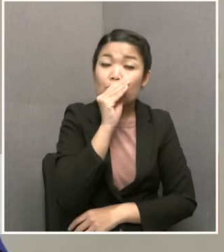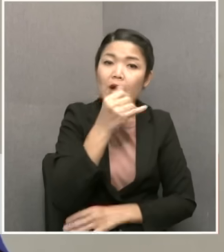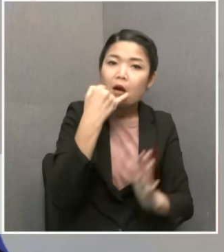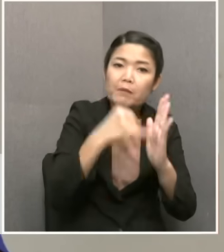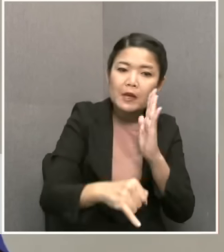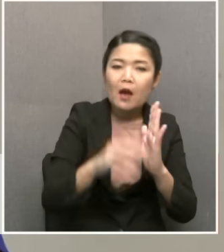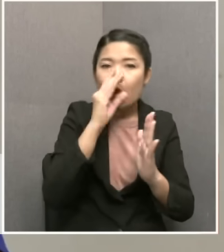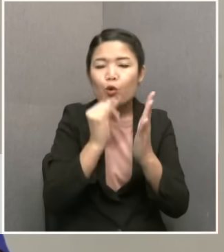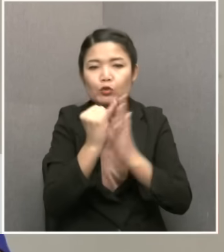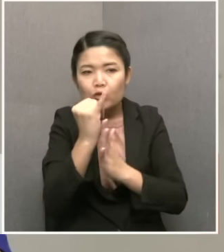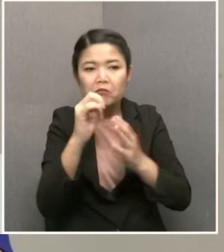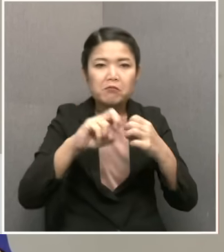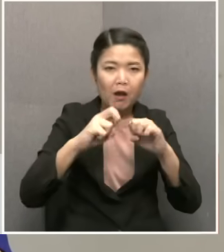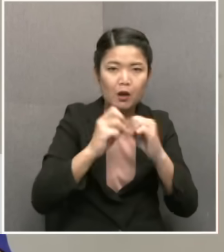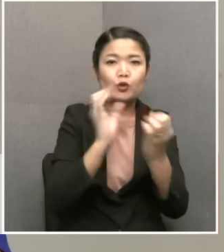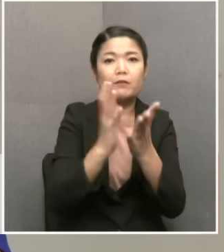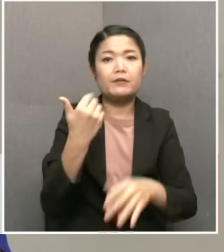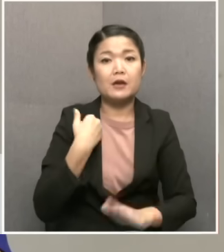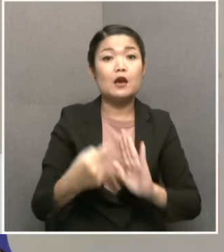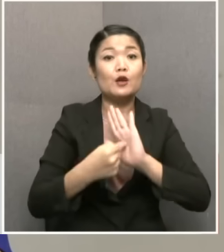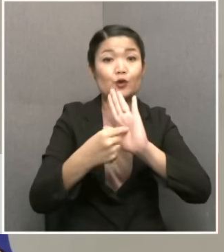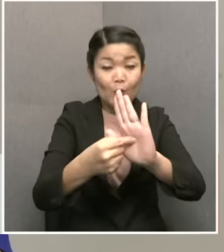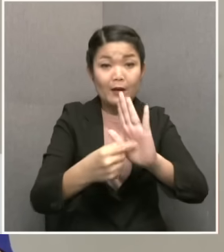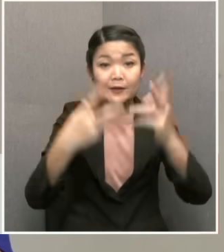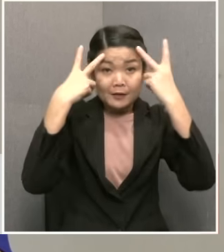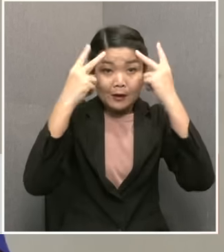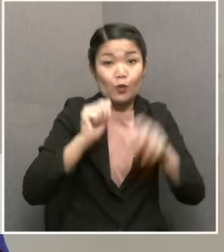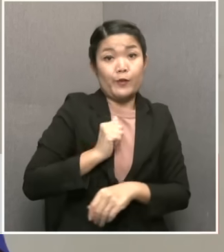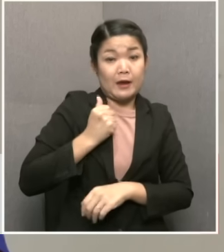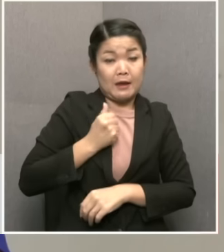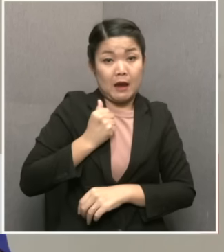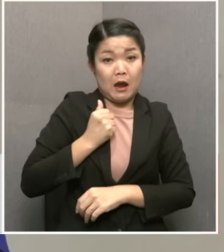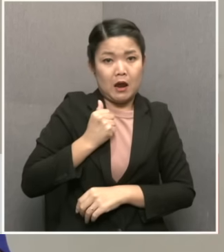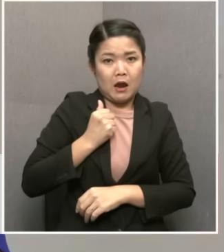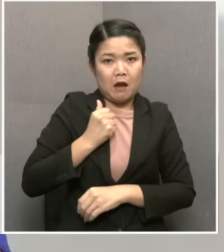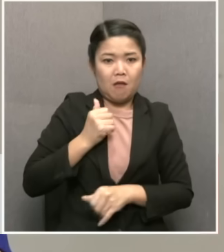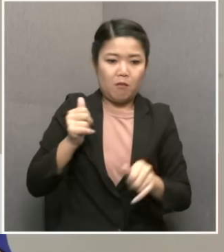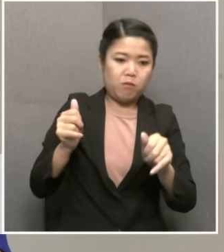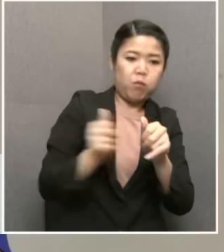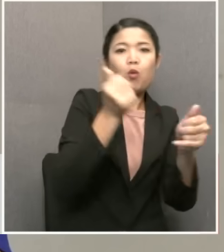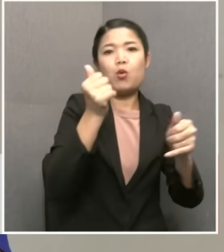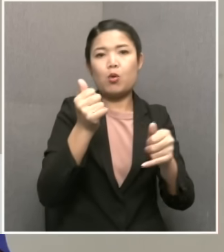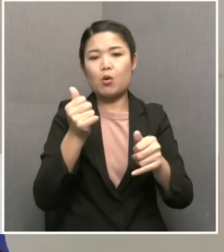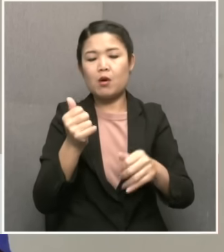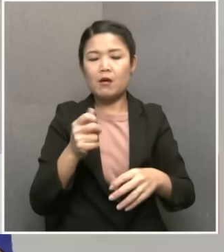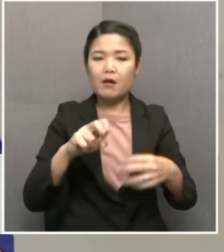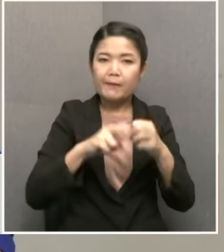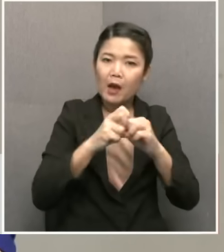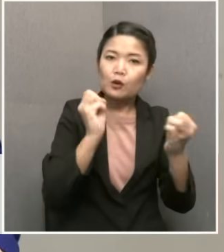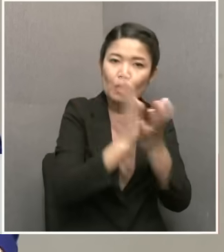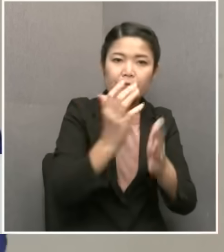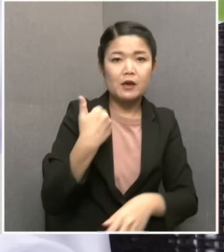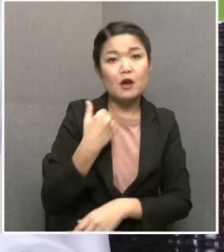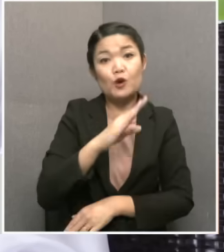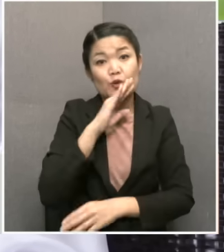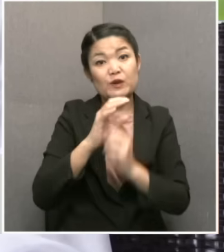ครับมันก็จะมีปัญหาเลยอย่างเช่นนายกรัฐมนตรีแคนาดาเดินชนกันนะครับว่าเป็นเรื่องเลยนะครับหรือประธานาธิบดีจีนออกมา